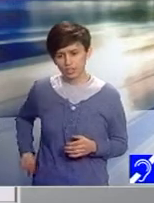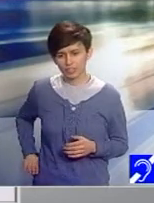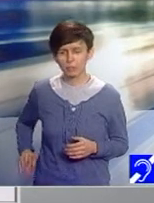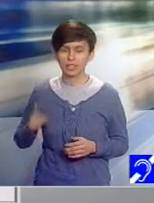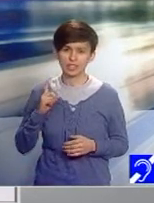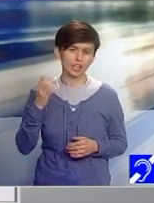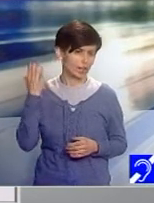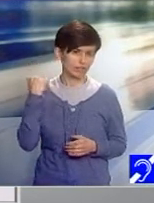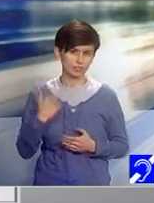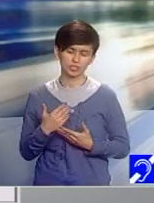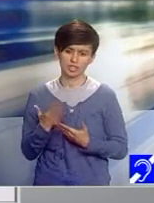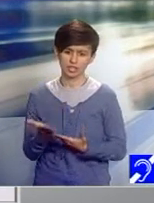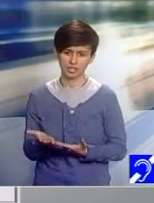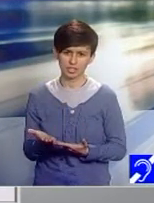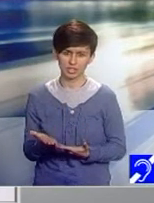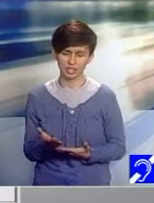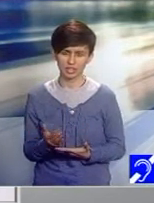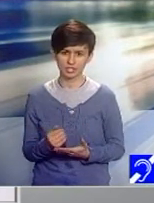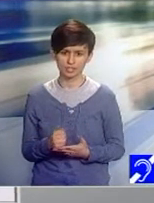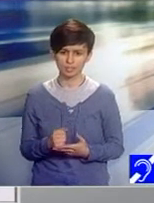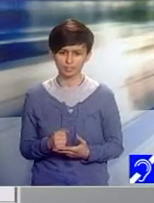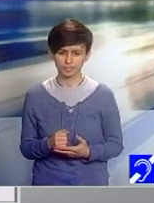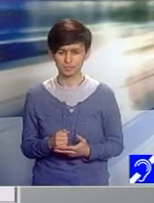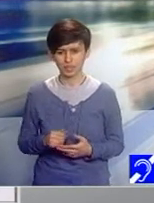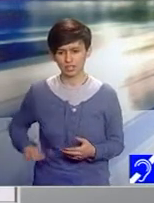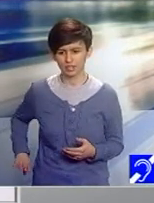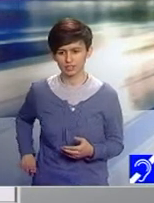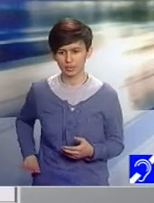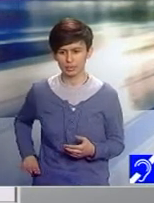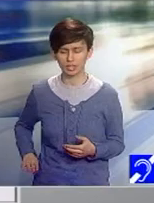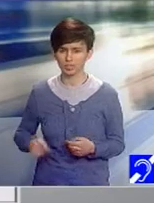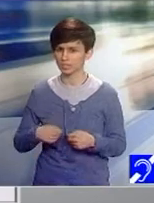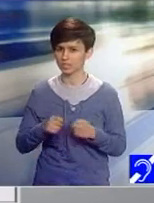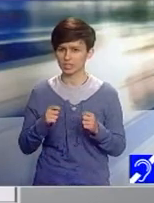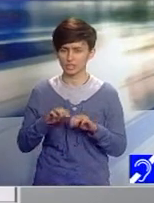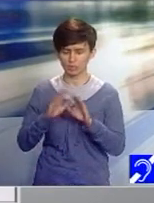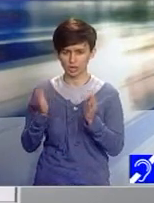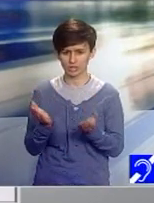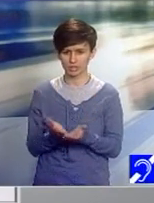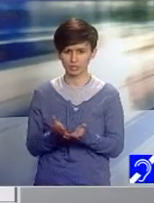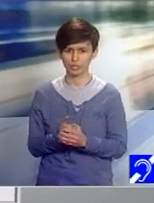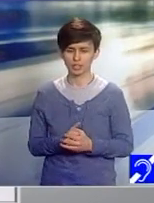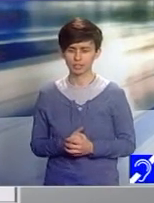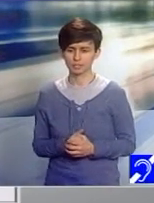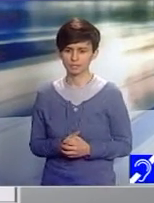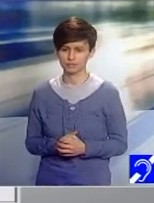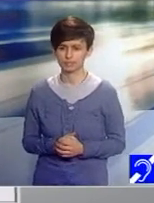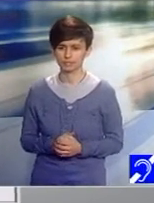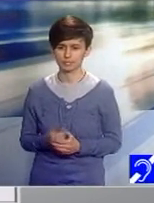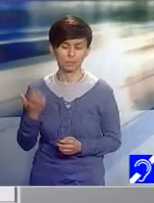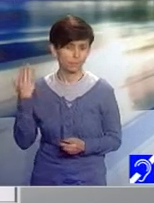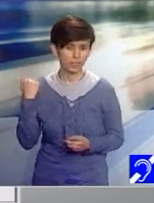fost dedicat momentul femeilor din toată lumea. A fost